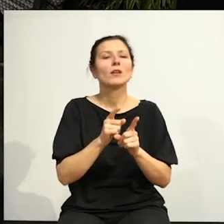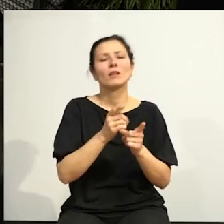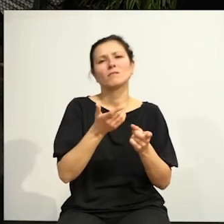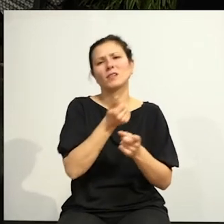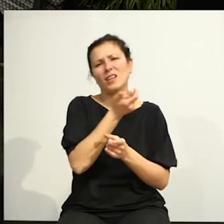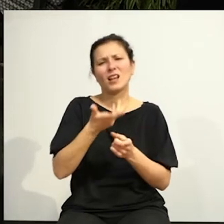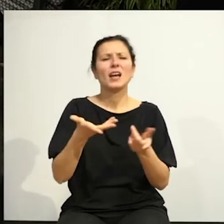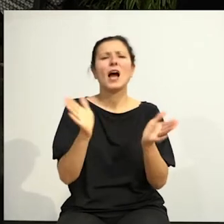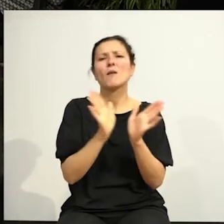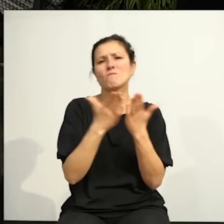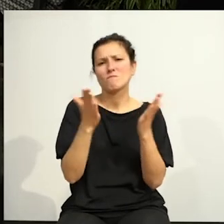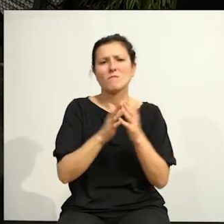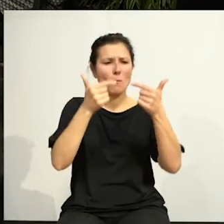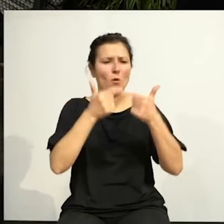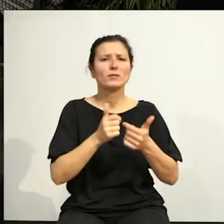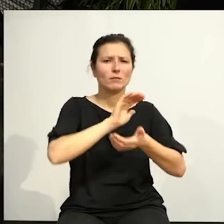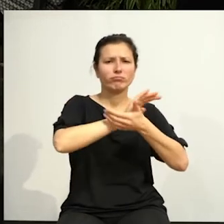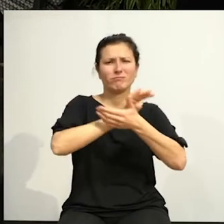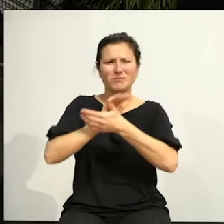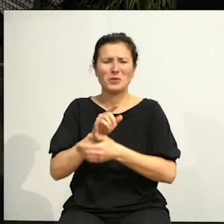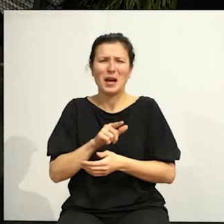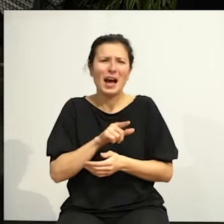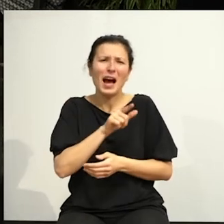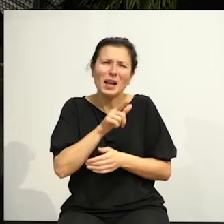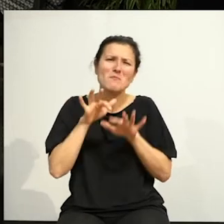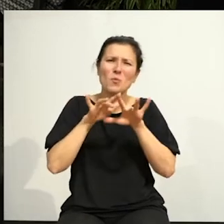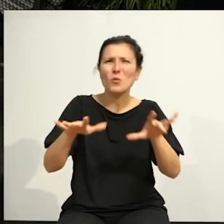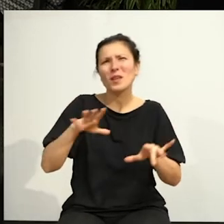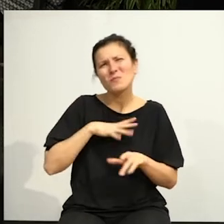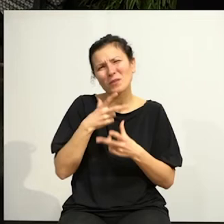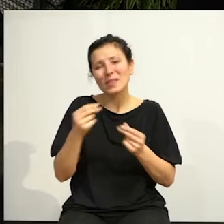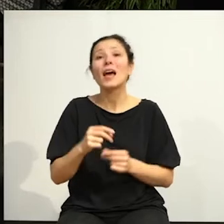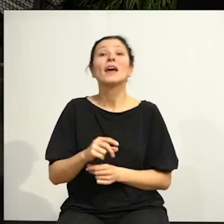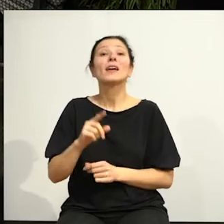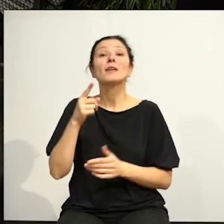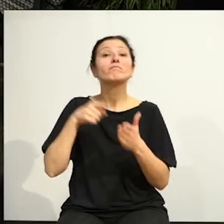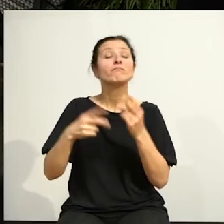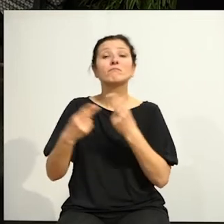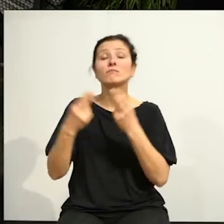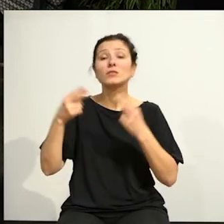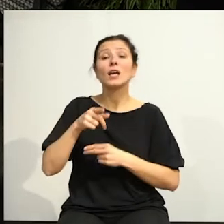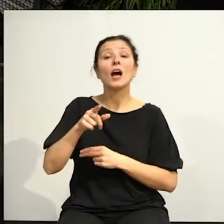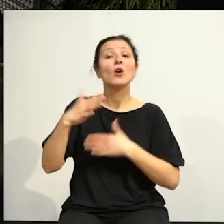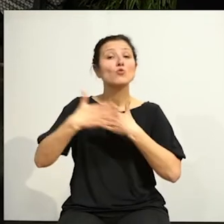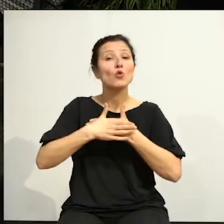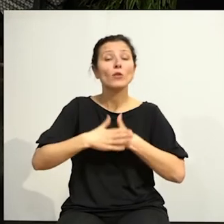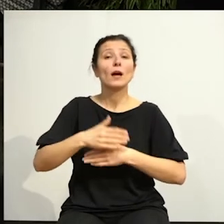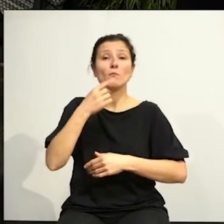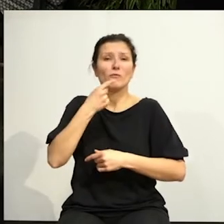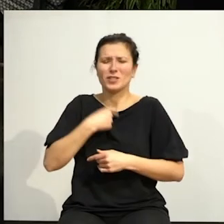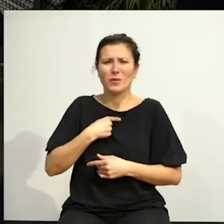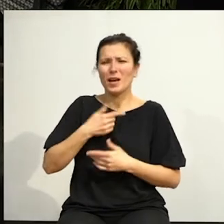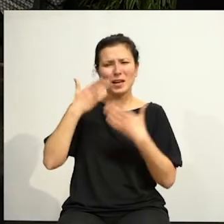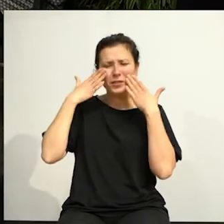nie cieszyły się przesadnym powodzeniem, któregoś dnia żona mi powiedziała, nie zajmuj się Norwidem, bo to jest zaraźliwe